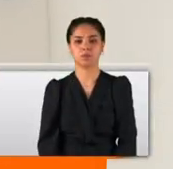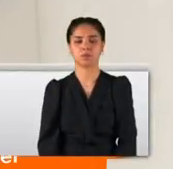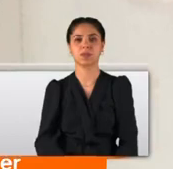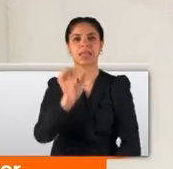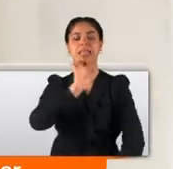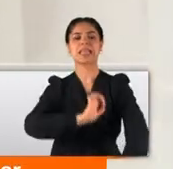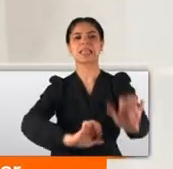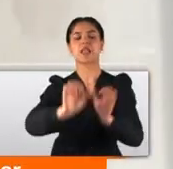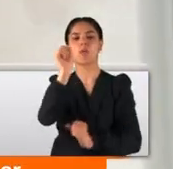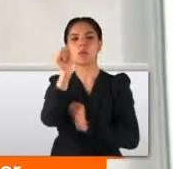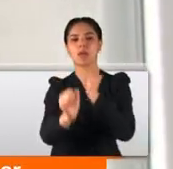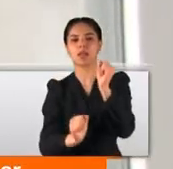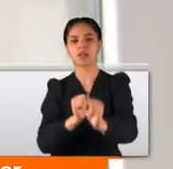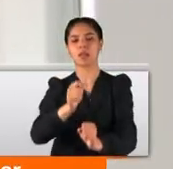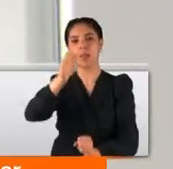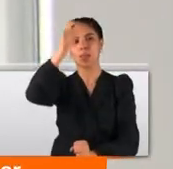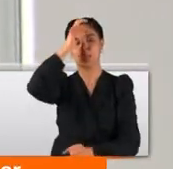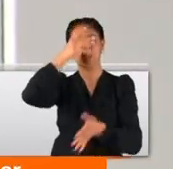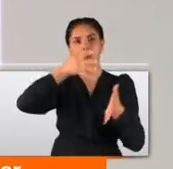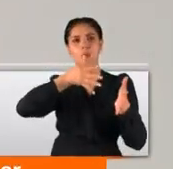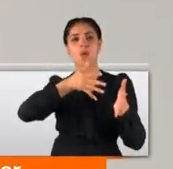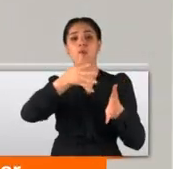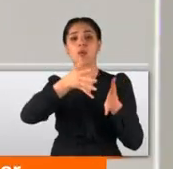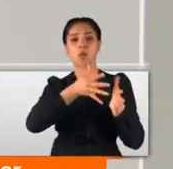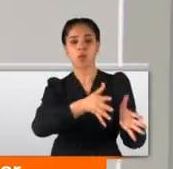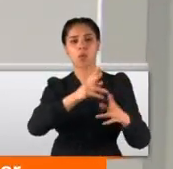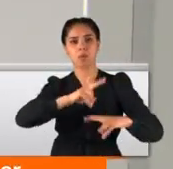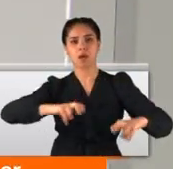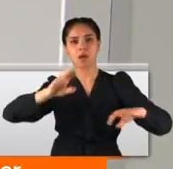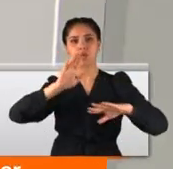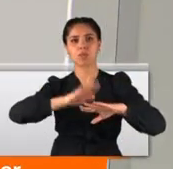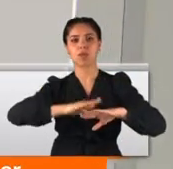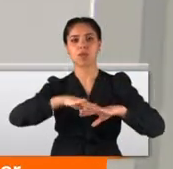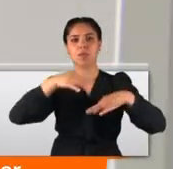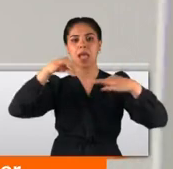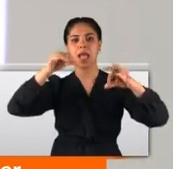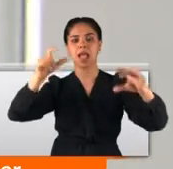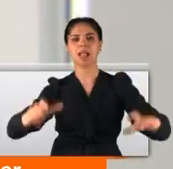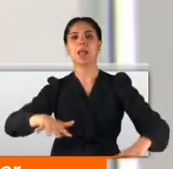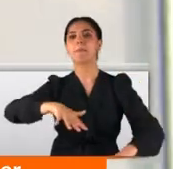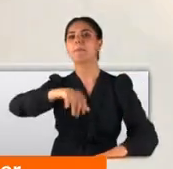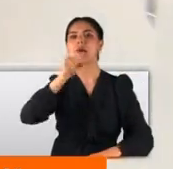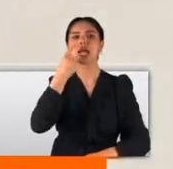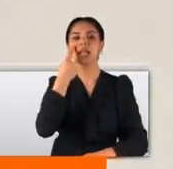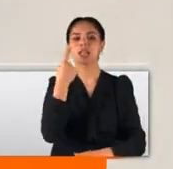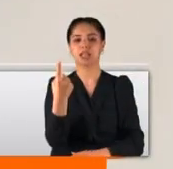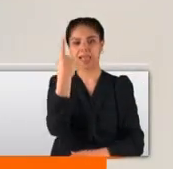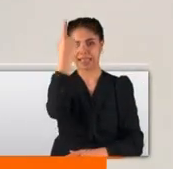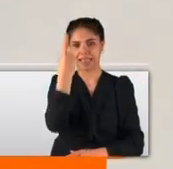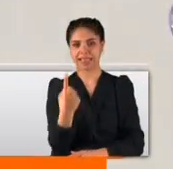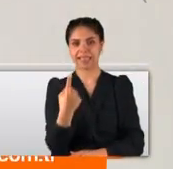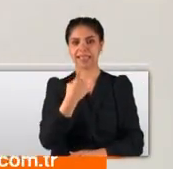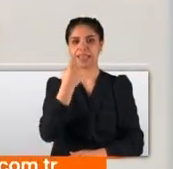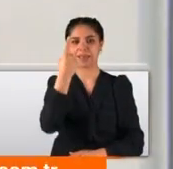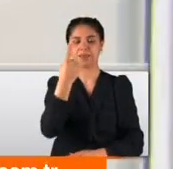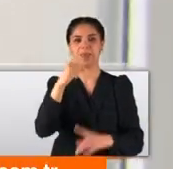Savunma sanayi alanında yerli ve milli üretim araştırma yapan Savroni'nin Eskişehir'deki tesislerine ilk kez